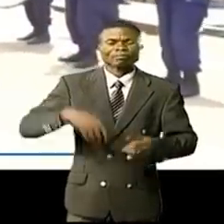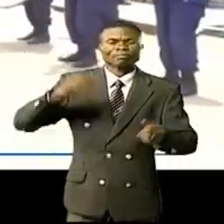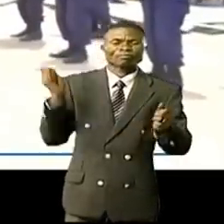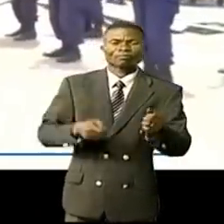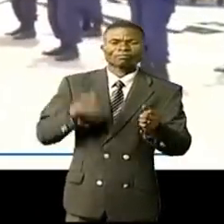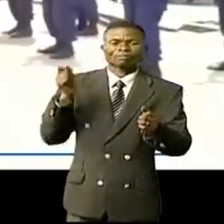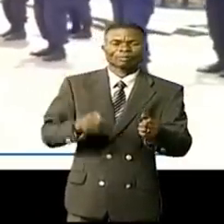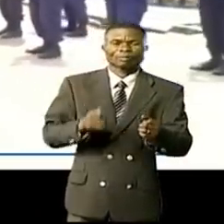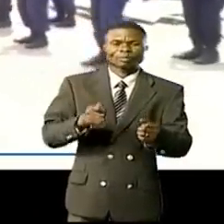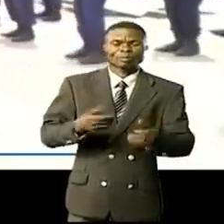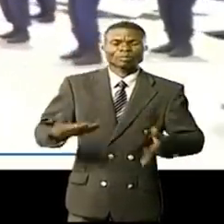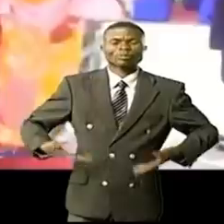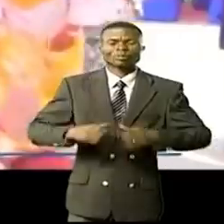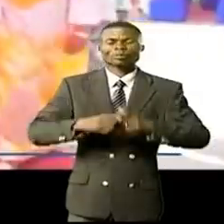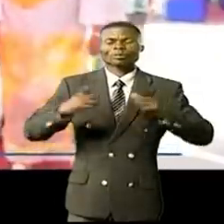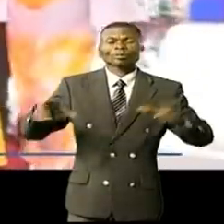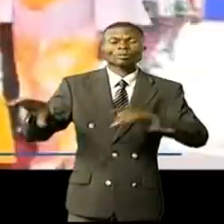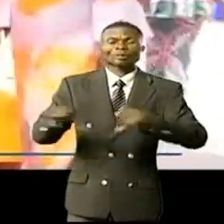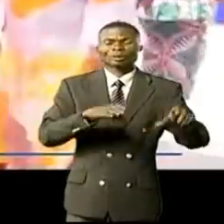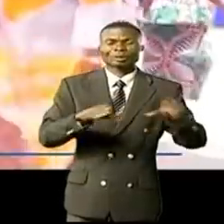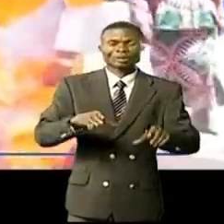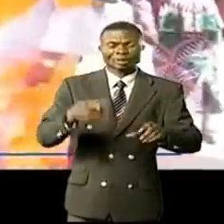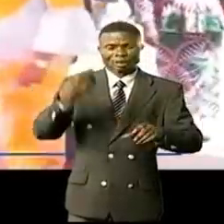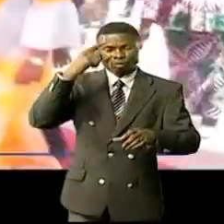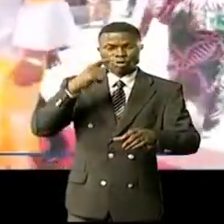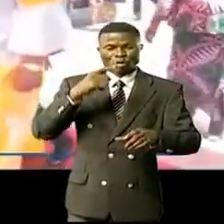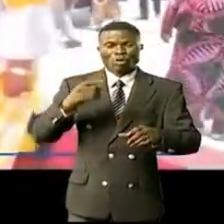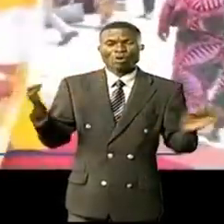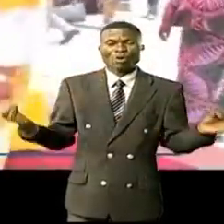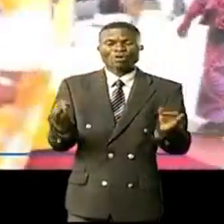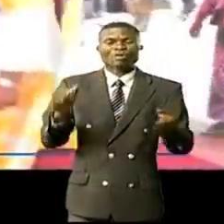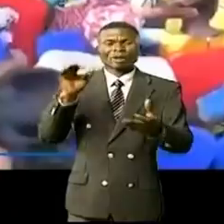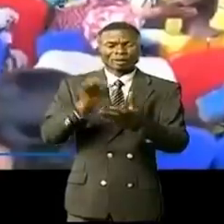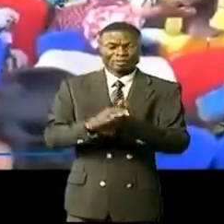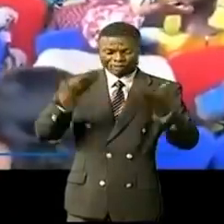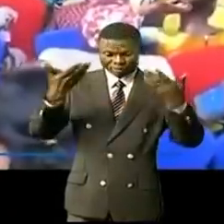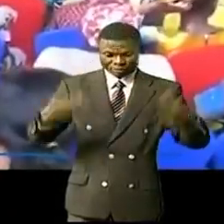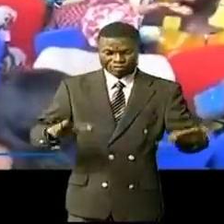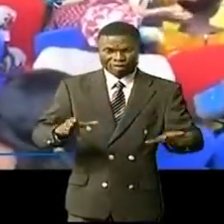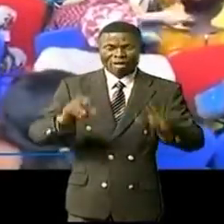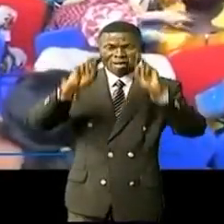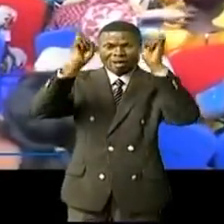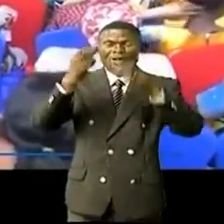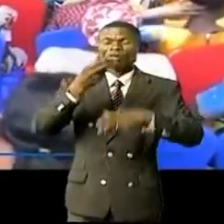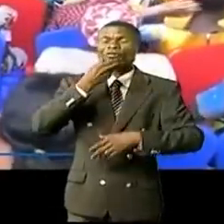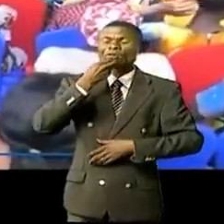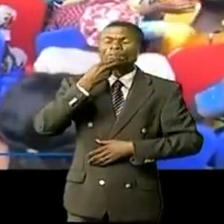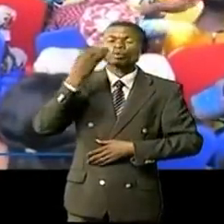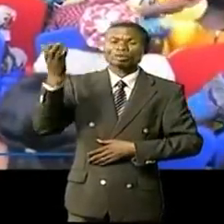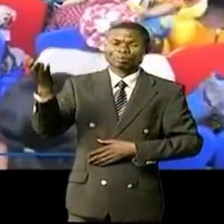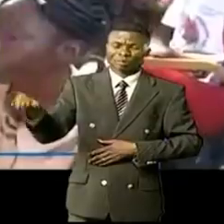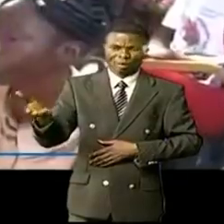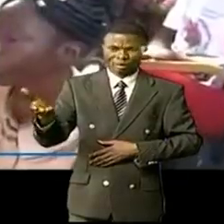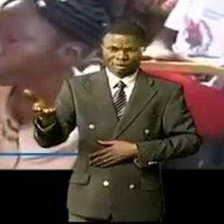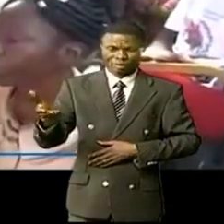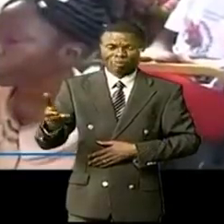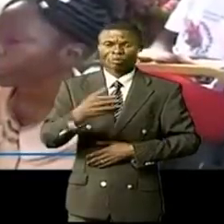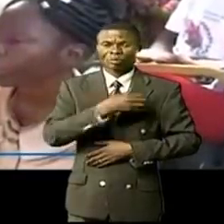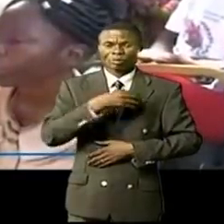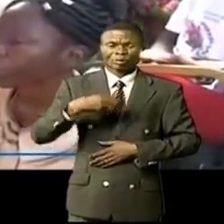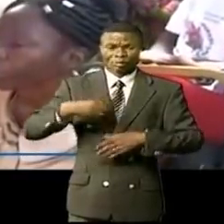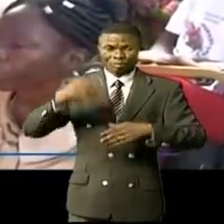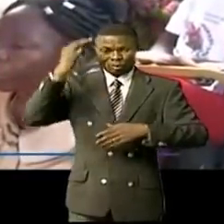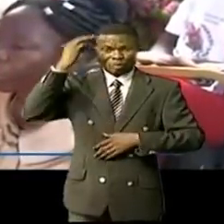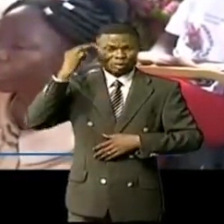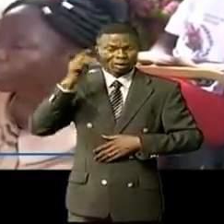C'est en grande pompe que les activités dédiées au combat de la femme se sont clôturées à Mbujimayi dans le Kasaï oriental. Sous la présidence de la